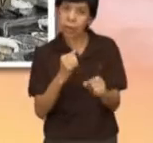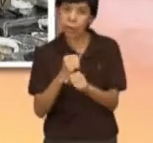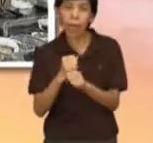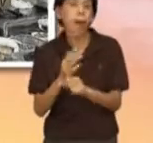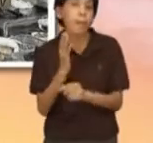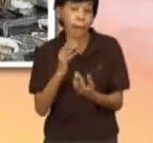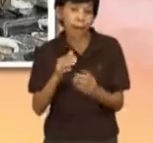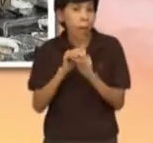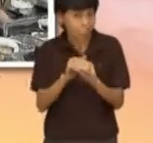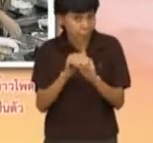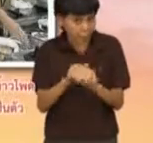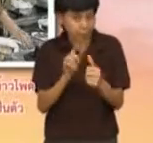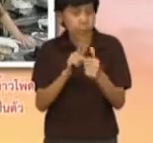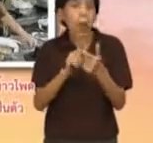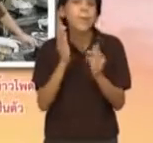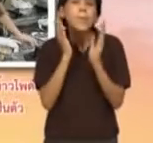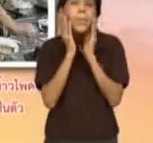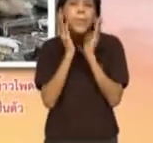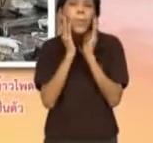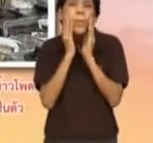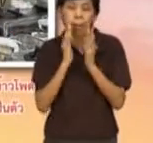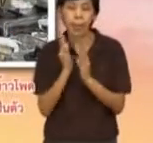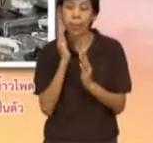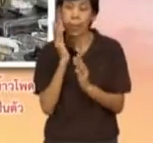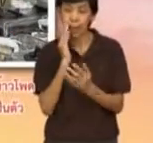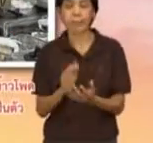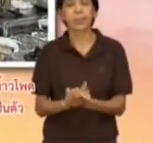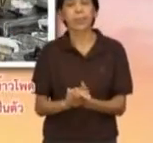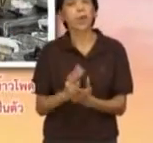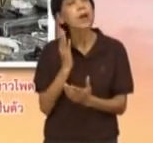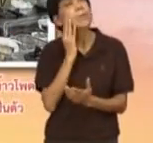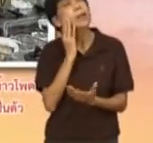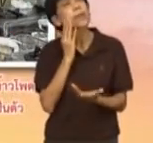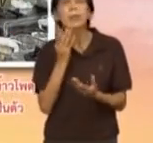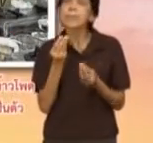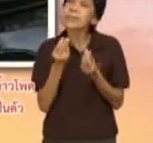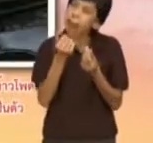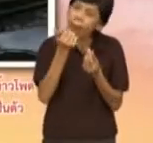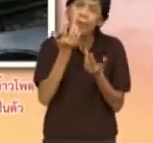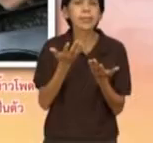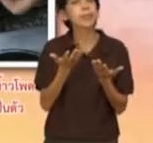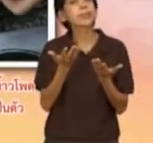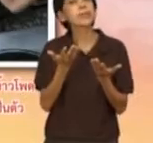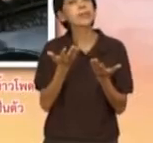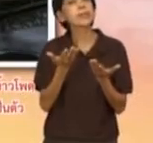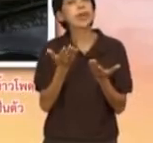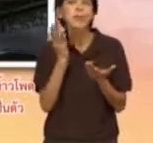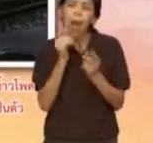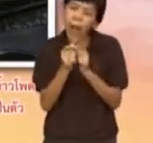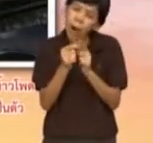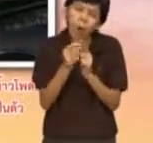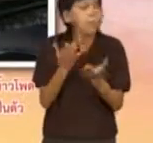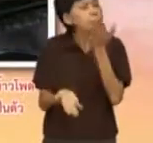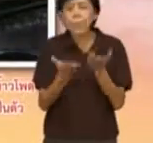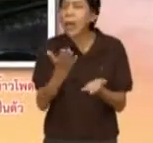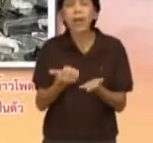ใส่นิดนึง แป้งคือแป้งอะไรคะ แป้งเท้าเยม่อม แป้งเท้า ถ้าไม่มีก็ใช้แป้งมันแป้งข้าวโพดอะไรก็